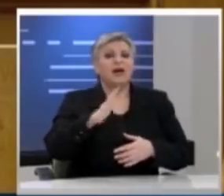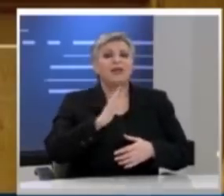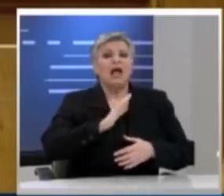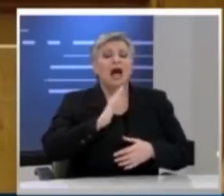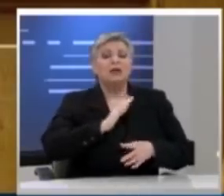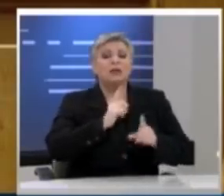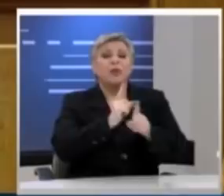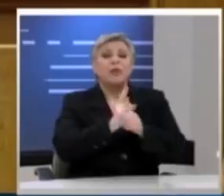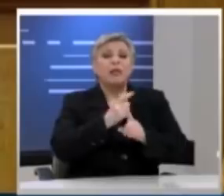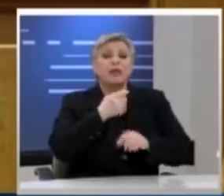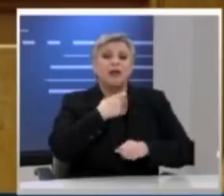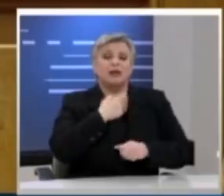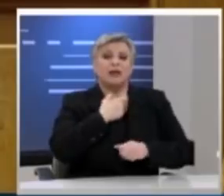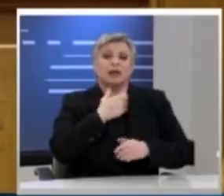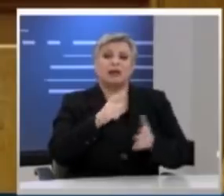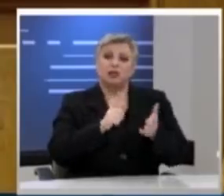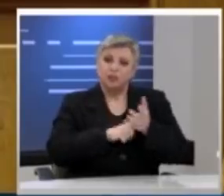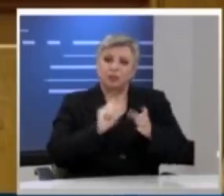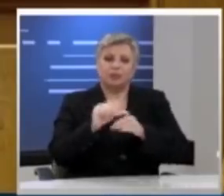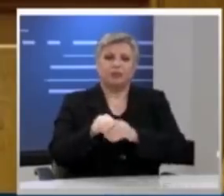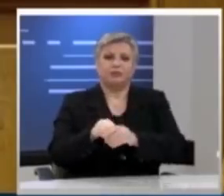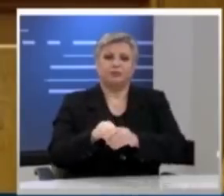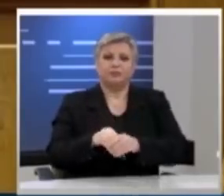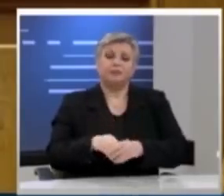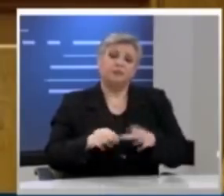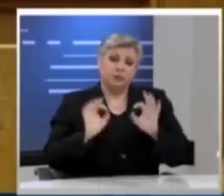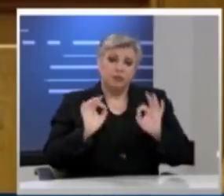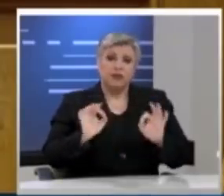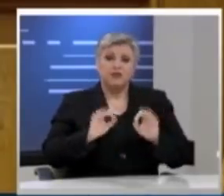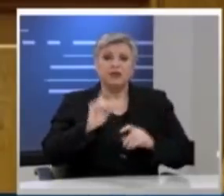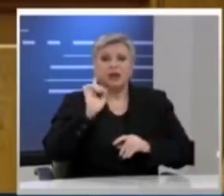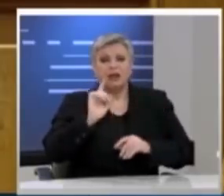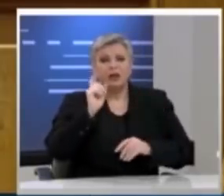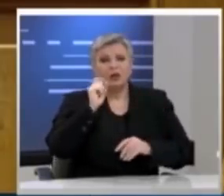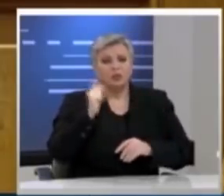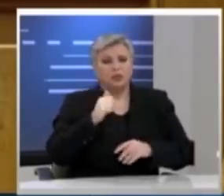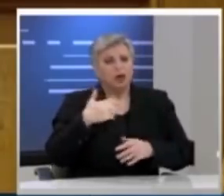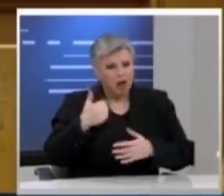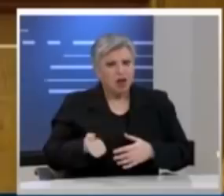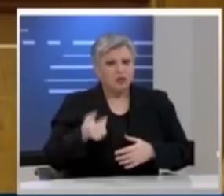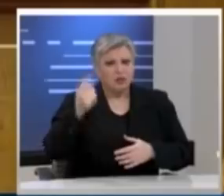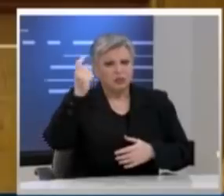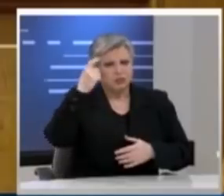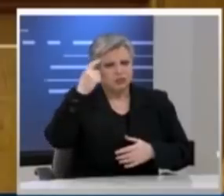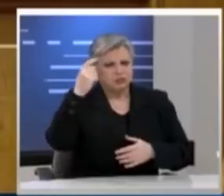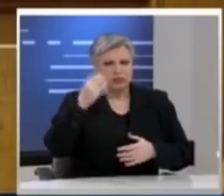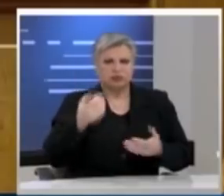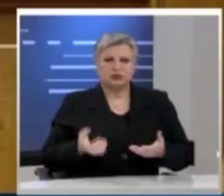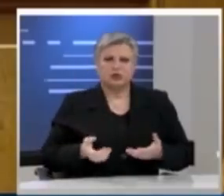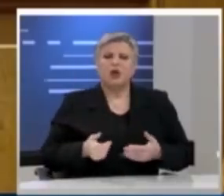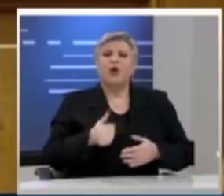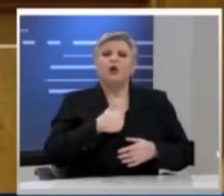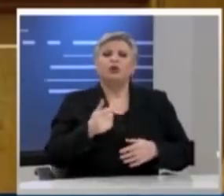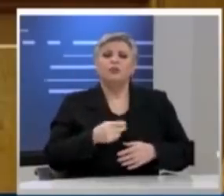με ειδικές ανάγκες τέλος οι μαθητές και οι μαθήτριες έχουν και μυαλό όχι για να αποθηκεύουν όμως